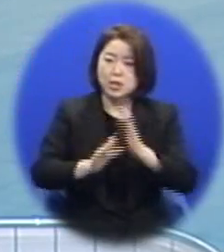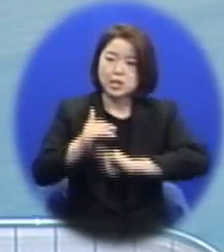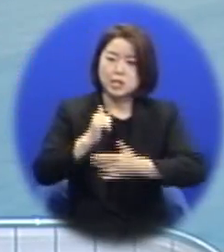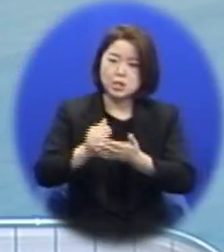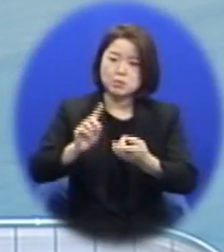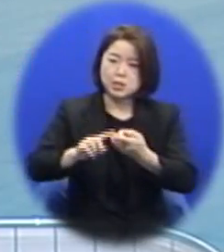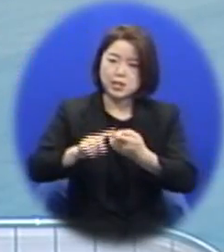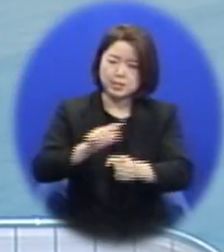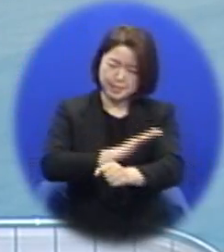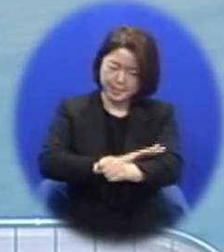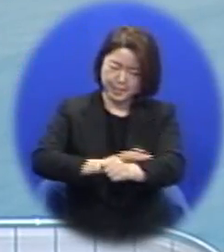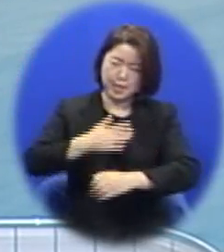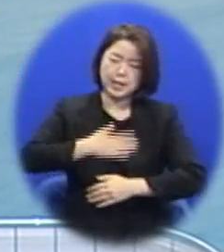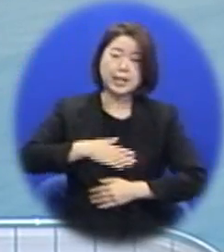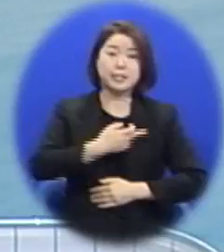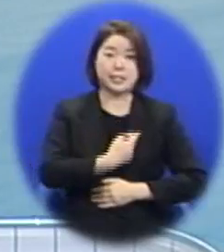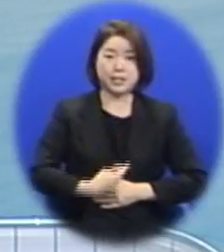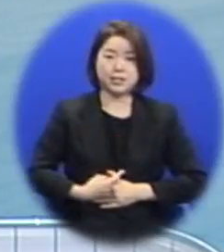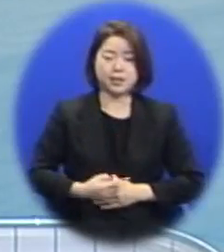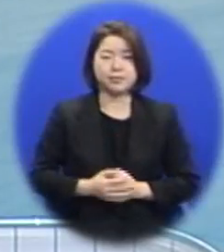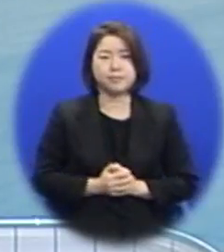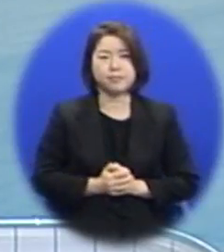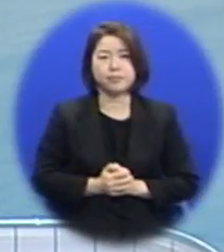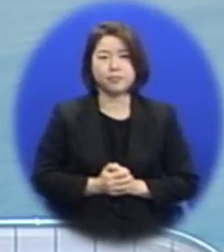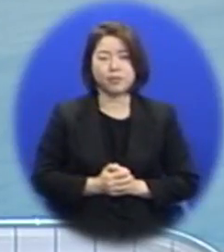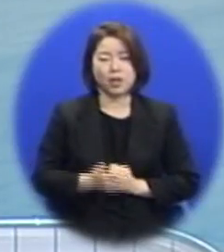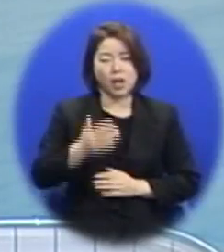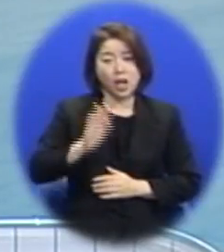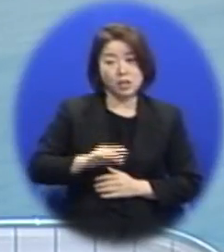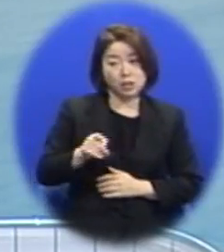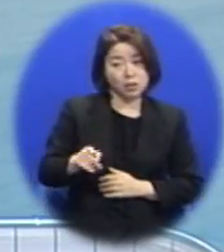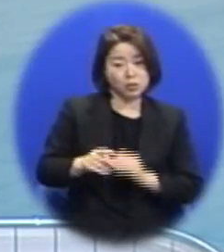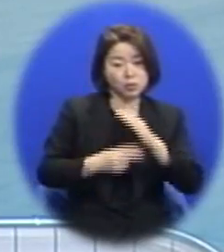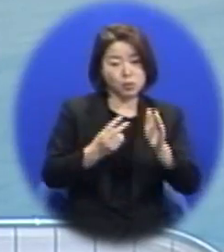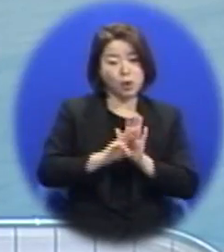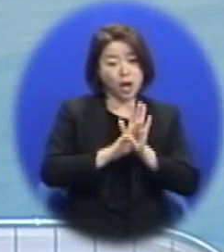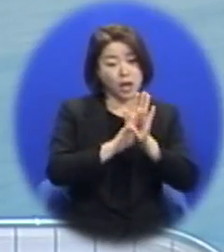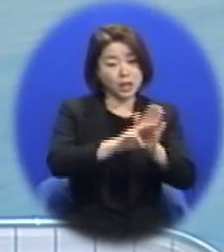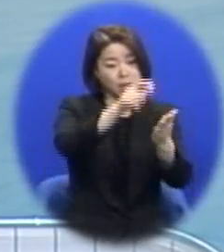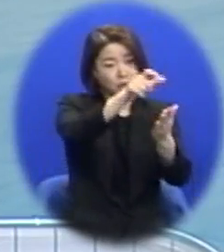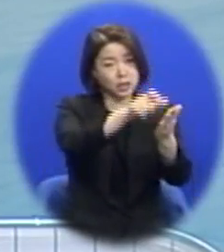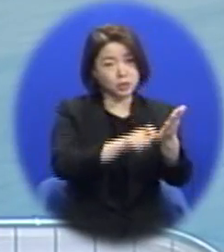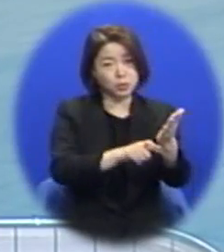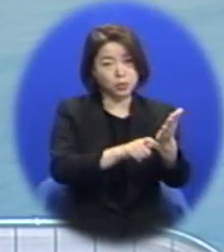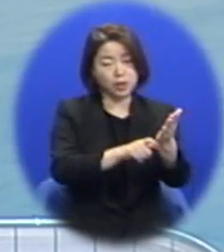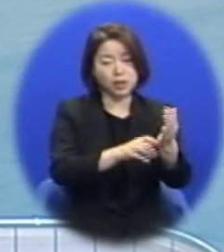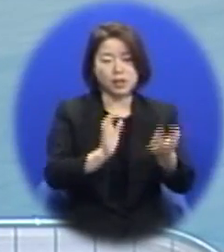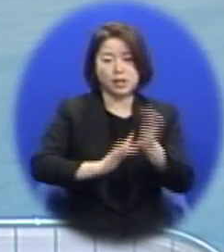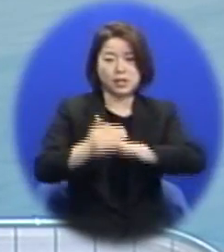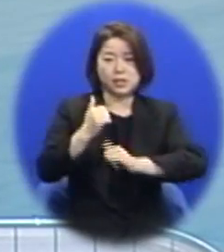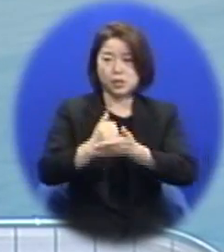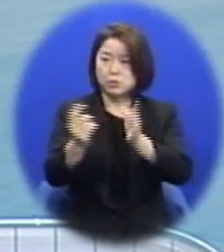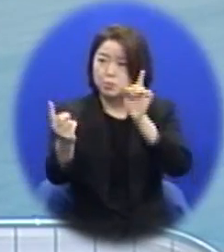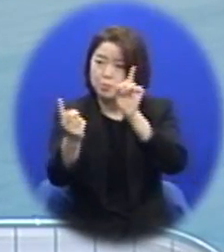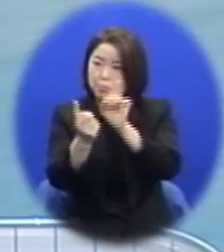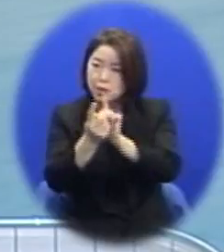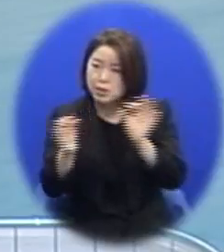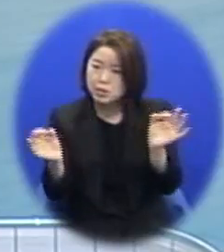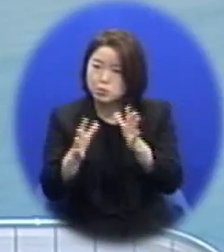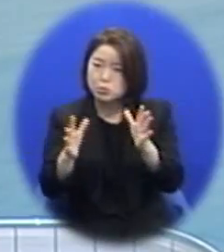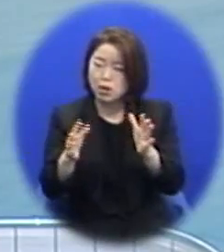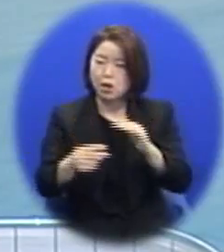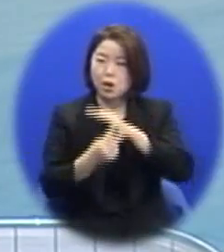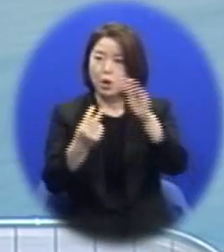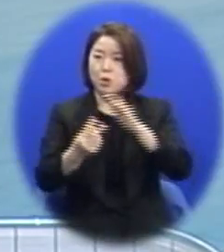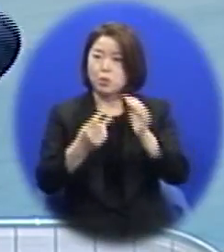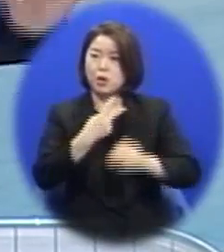제자. 그런데 이 요한계시록에서 예수님을 만나는 순간에 요한 사도는